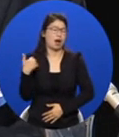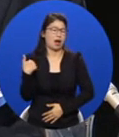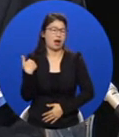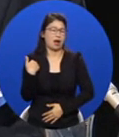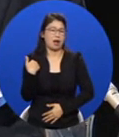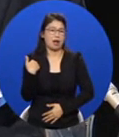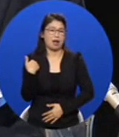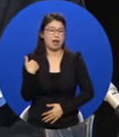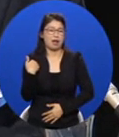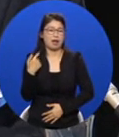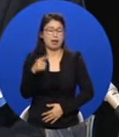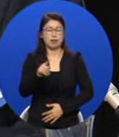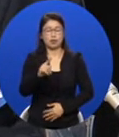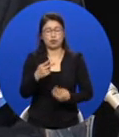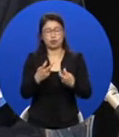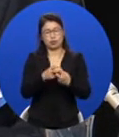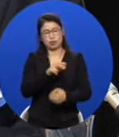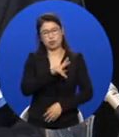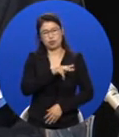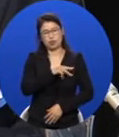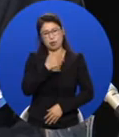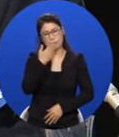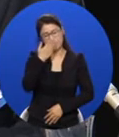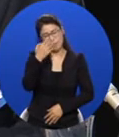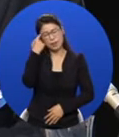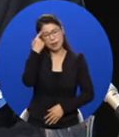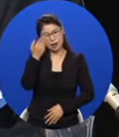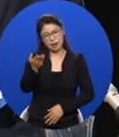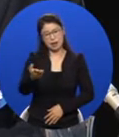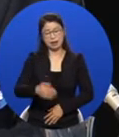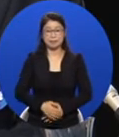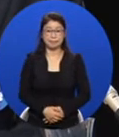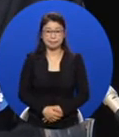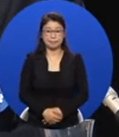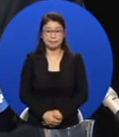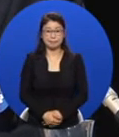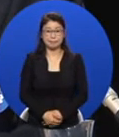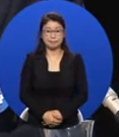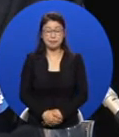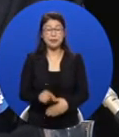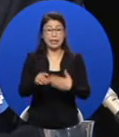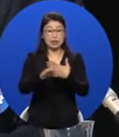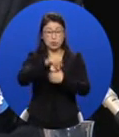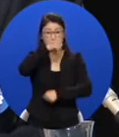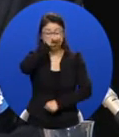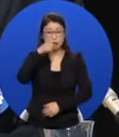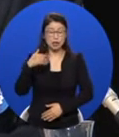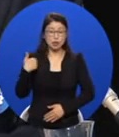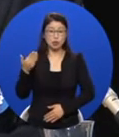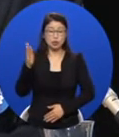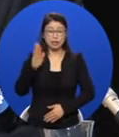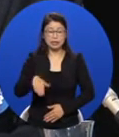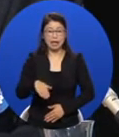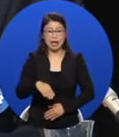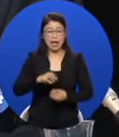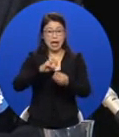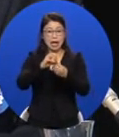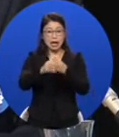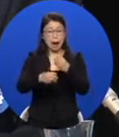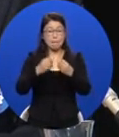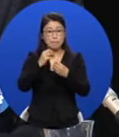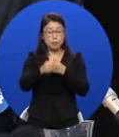이게 어떻게 도의원이라고 할 수 있겠습니까? 자, 그러면 예산도 모르는데 감귤 특작과 예산